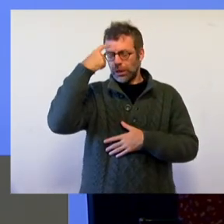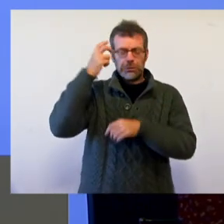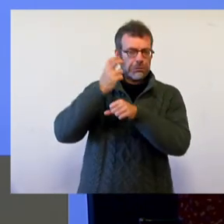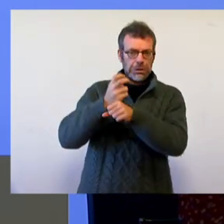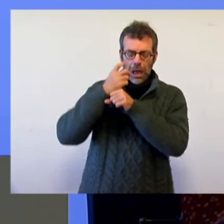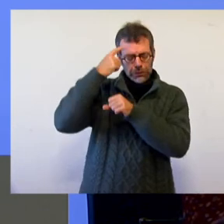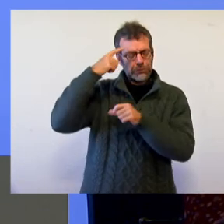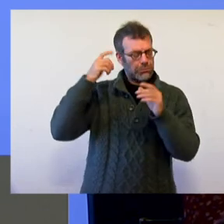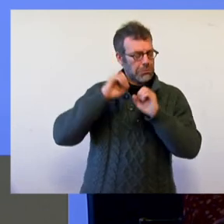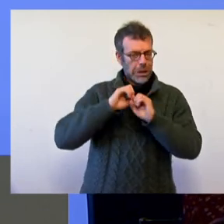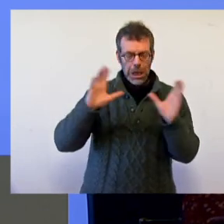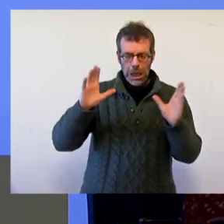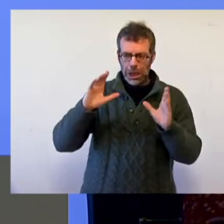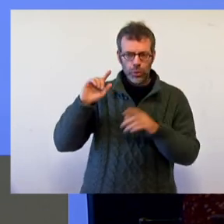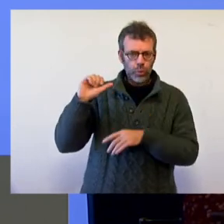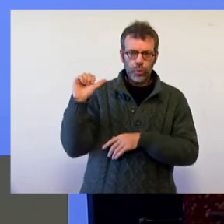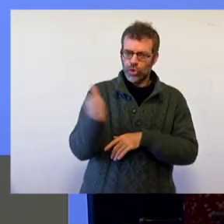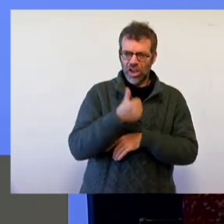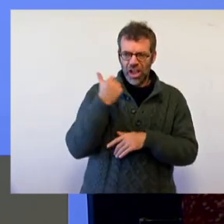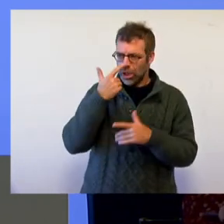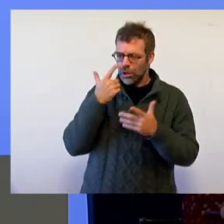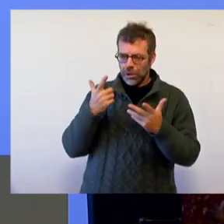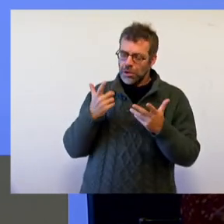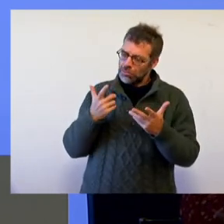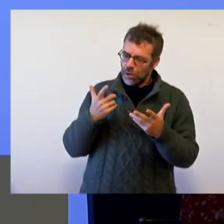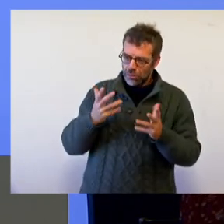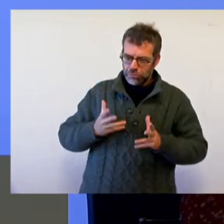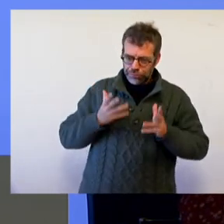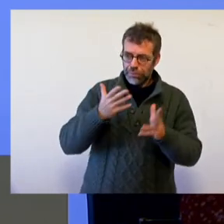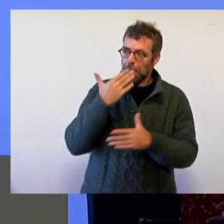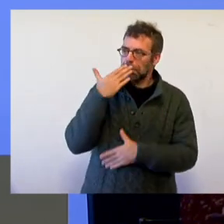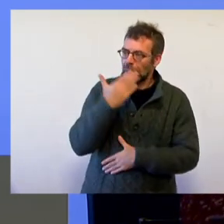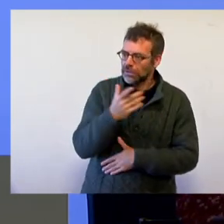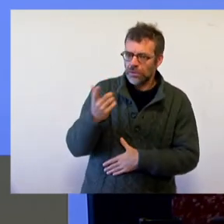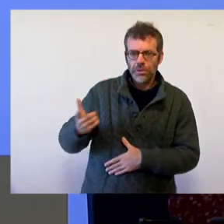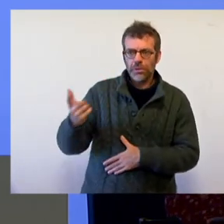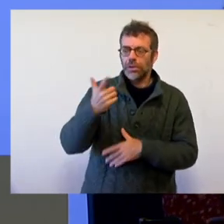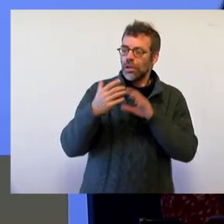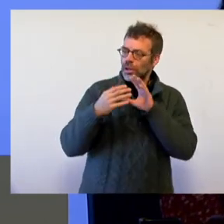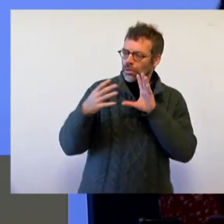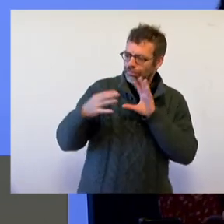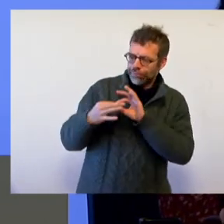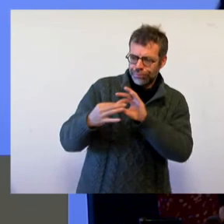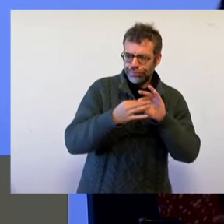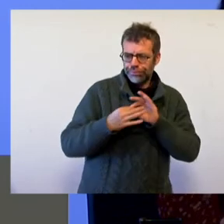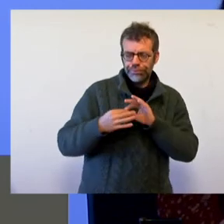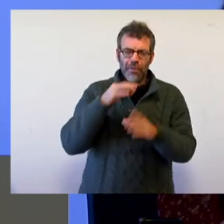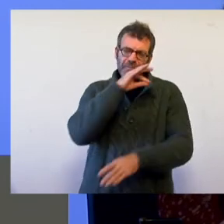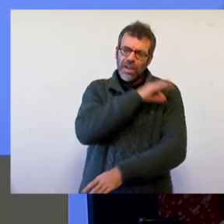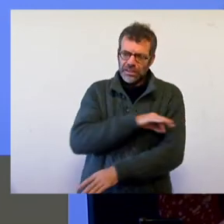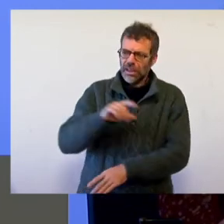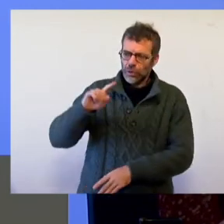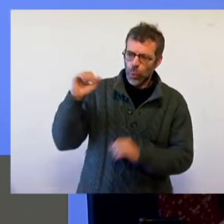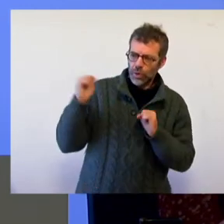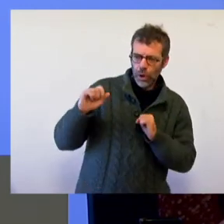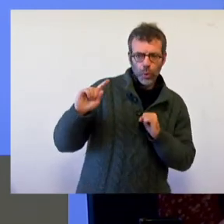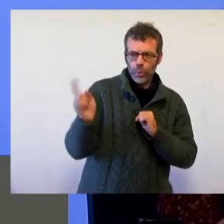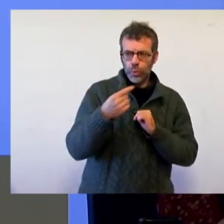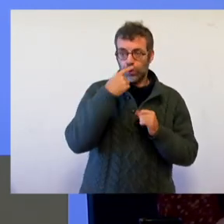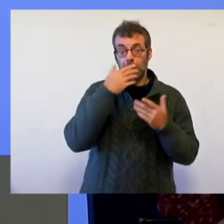ce sujet. Et merci à chacun d'avoir défendu la vaccination et ne pas avoir cultivé des ambiguïtés. Je crois que c'est la